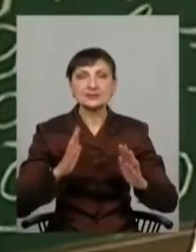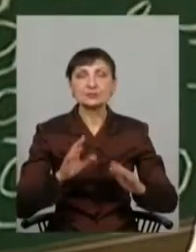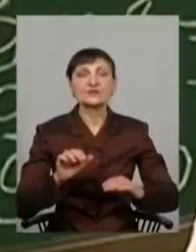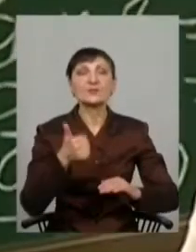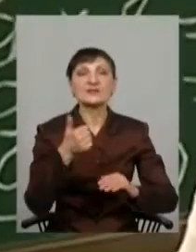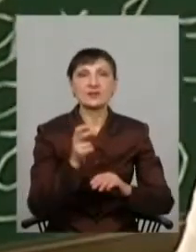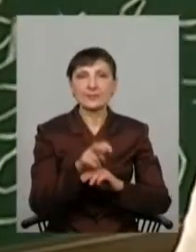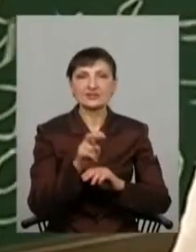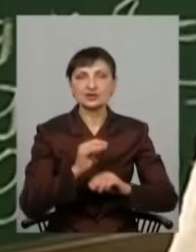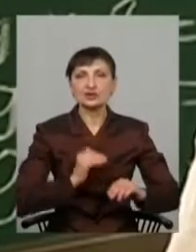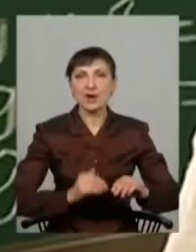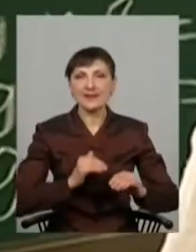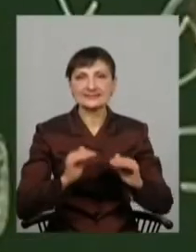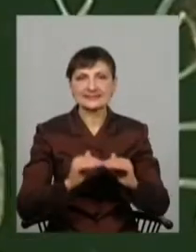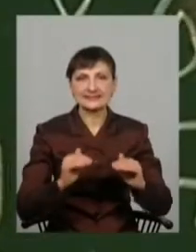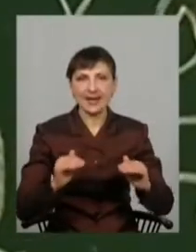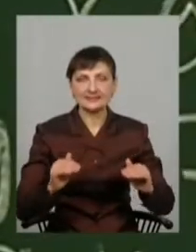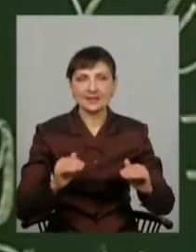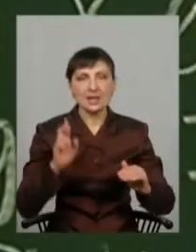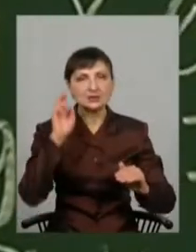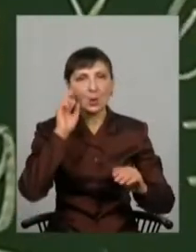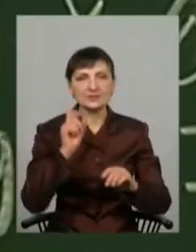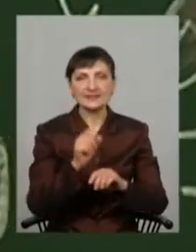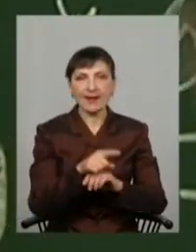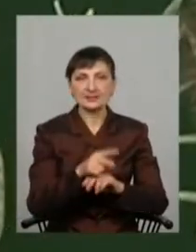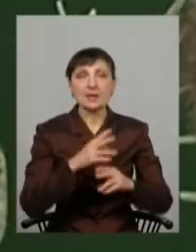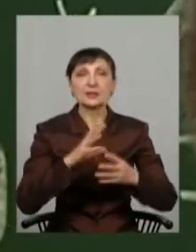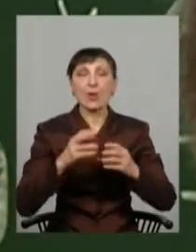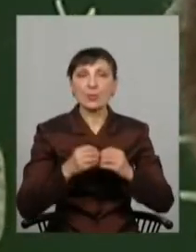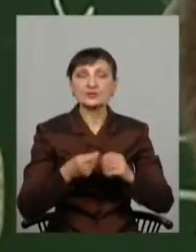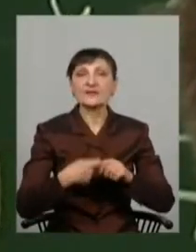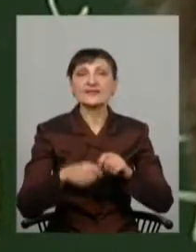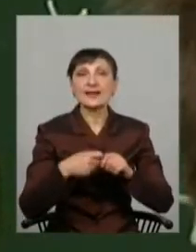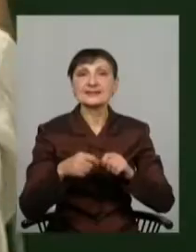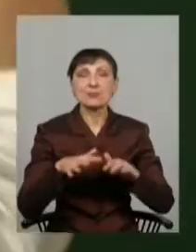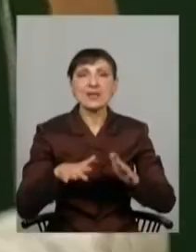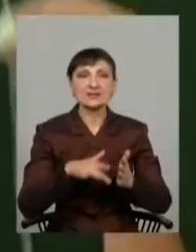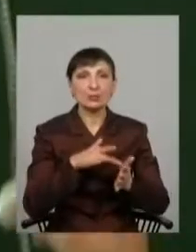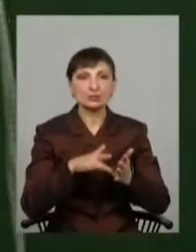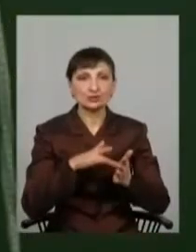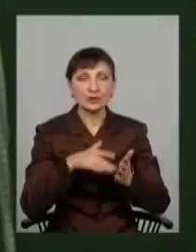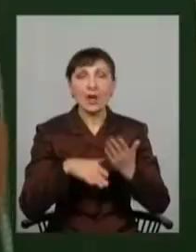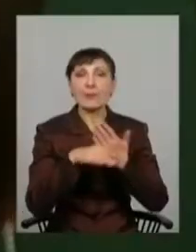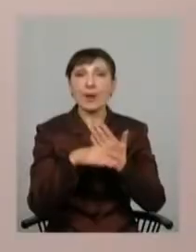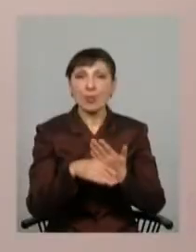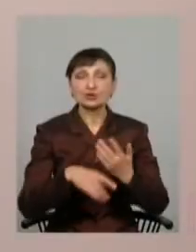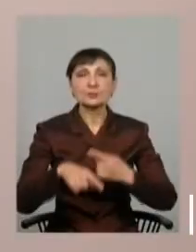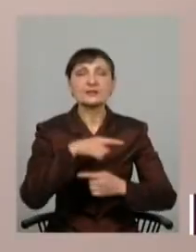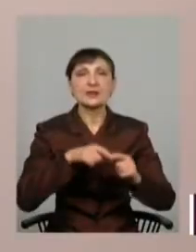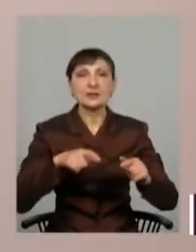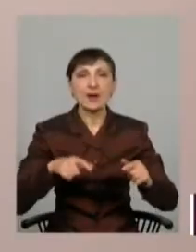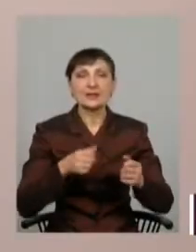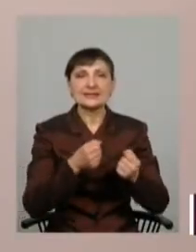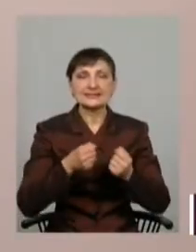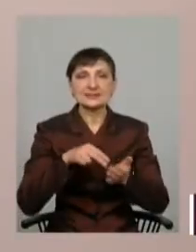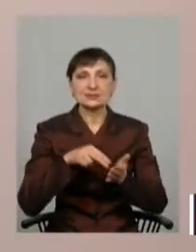впервые посещать частные дошкольные организации с госзаказом. Таким образом, финансирование из местного бюджета даст возможность предпринимателям